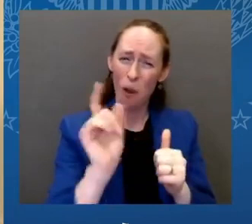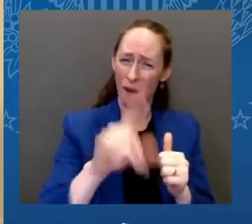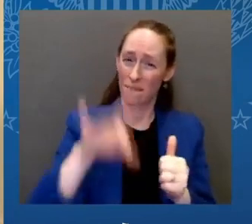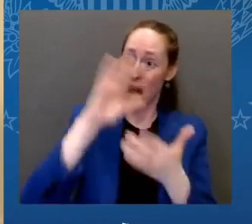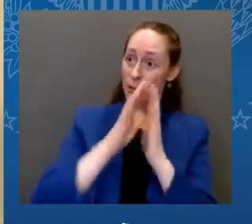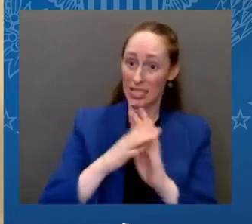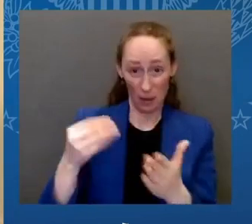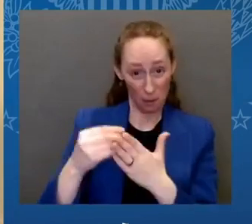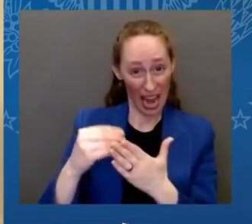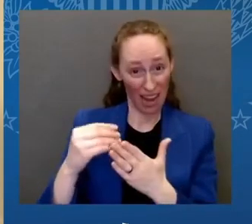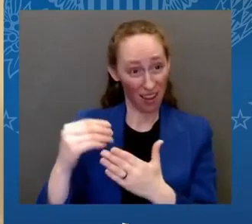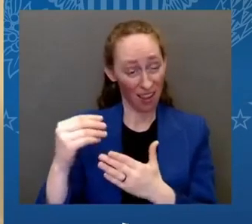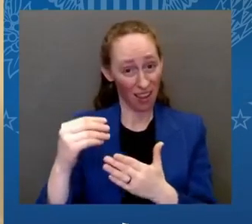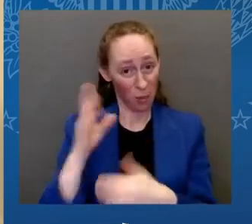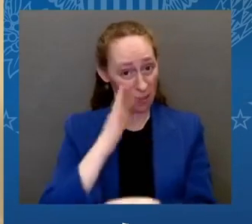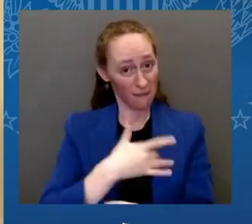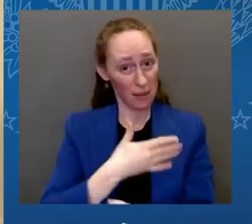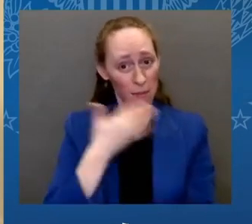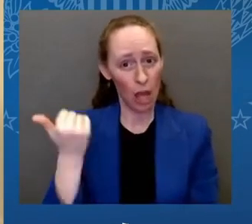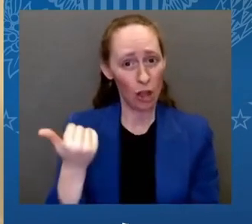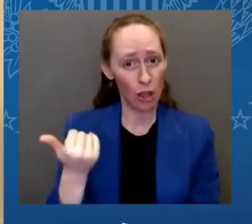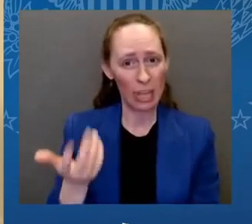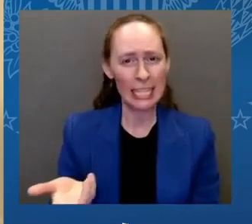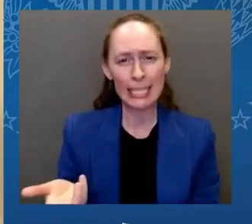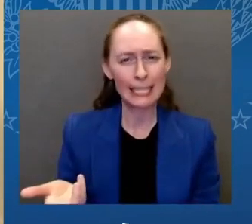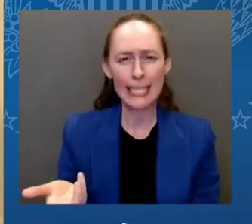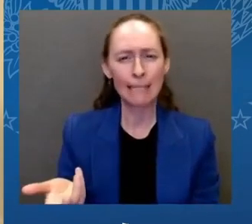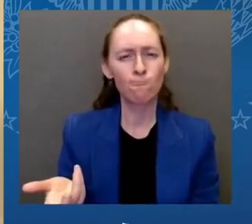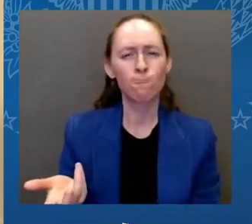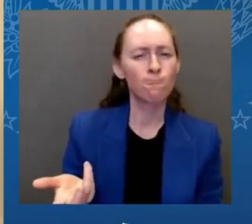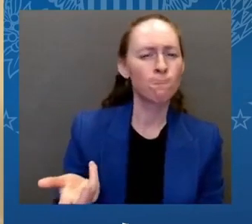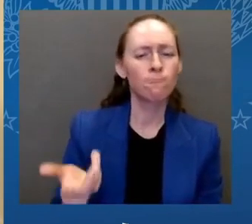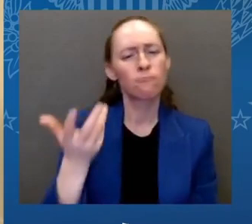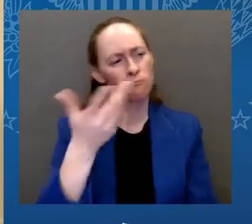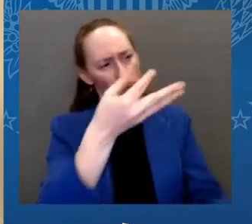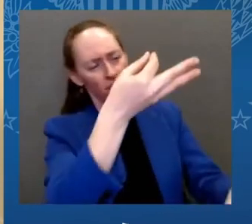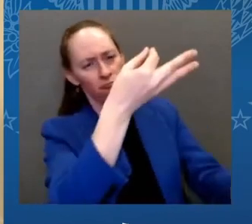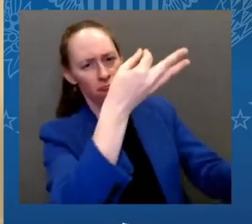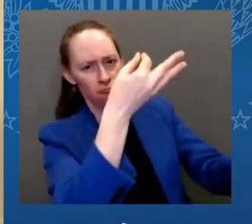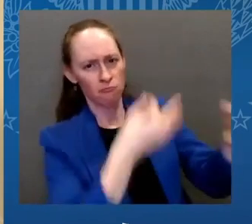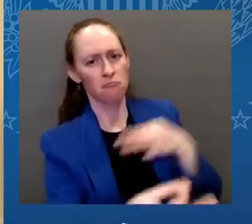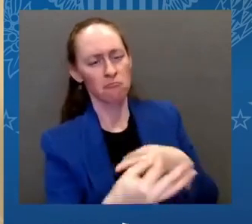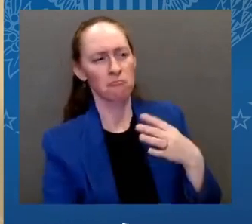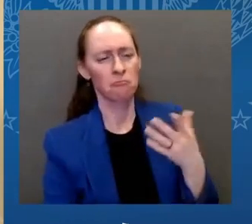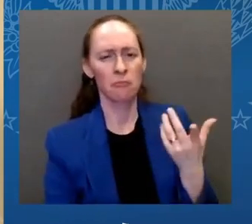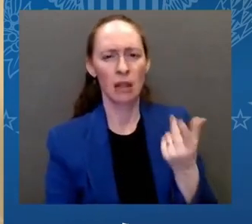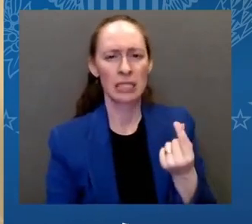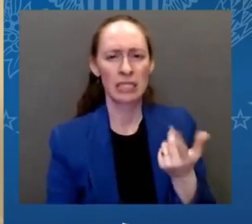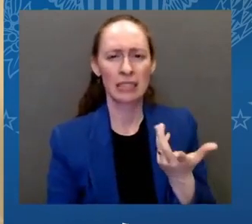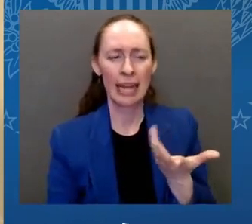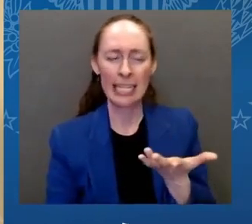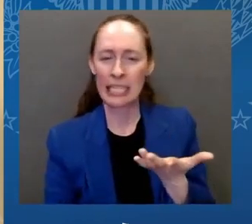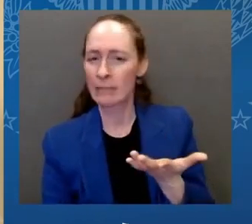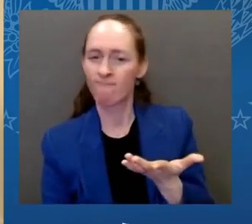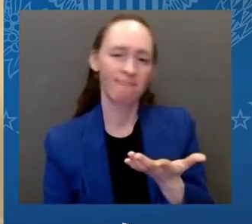да? Помста. Вони живуть помстою. Тому я вважаю, що це велика трагедія в цілому